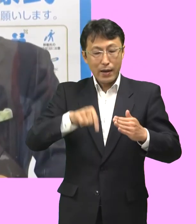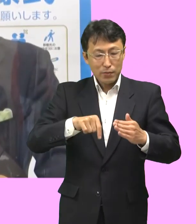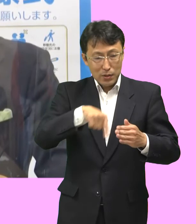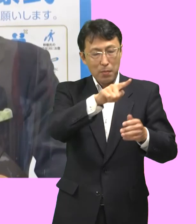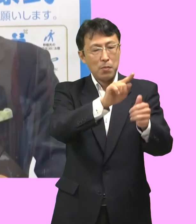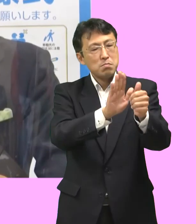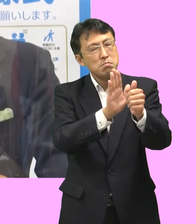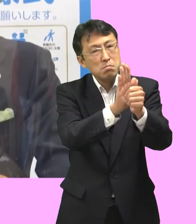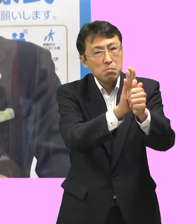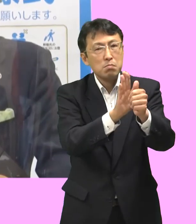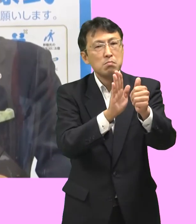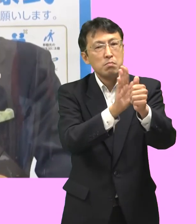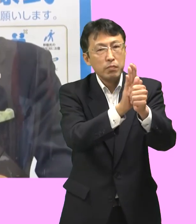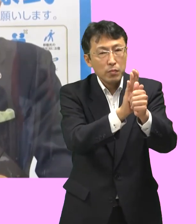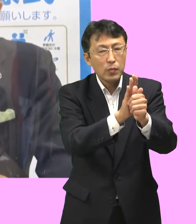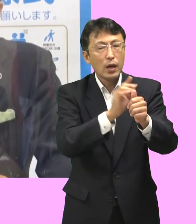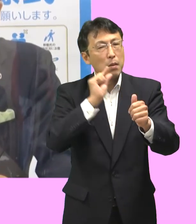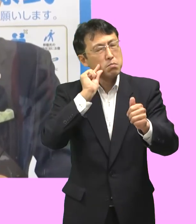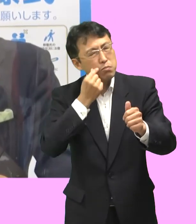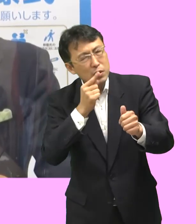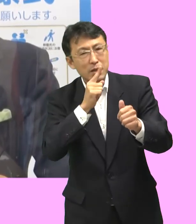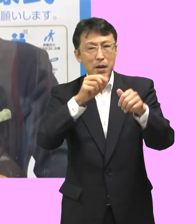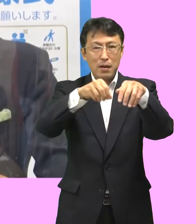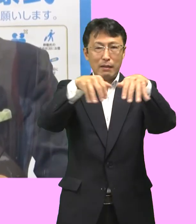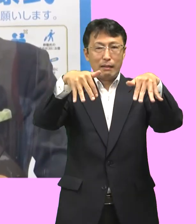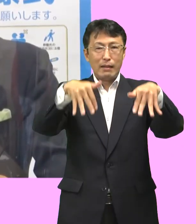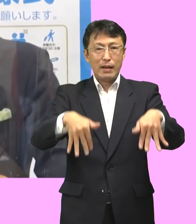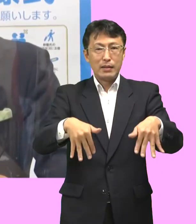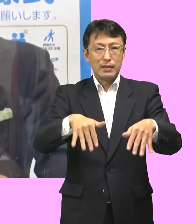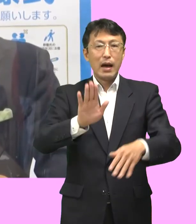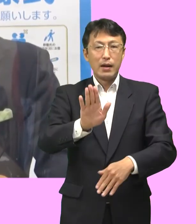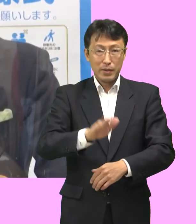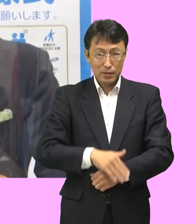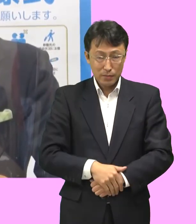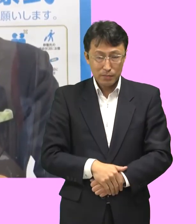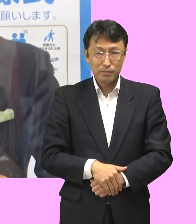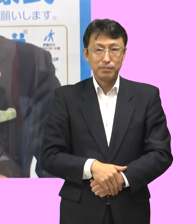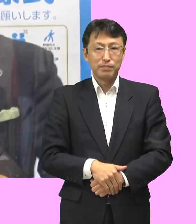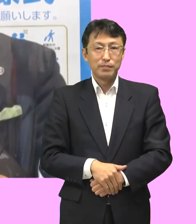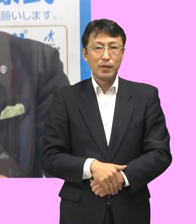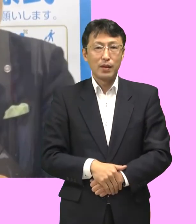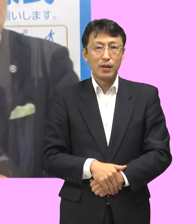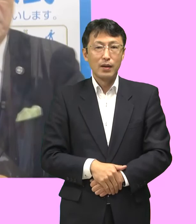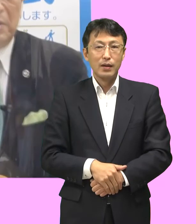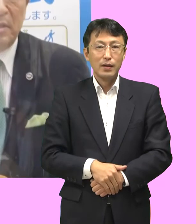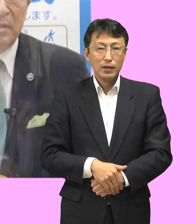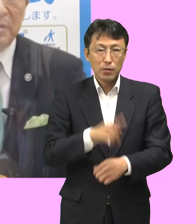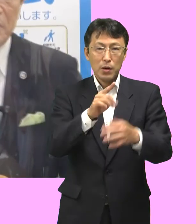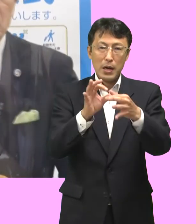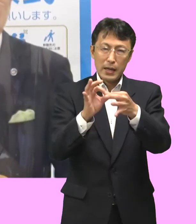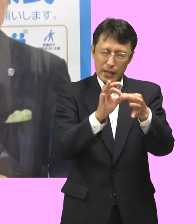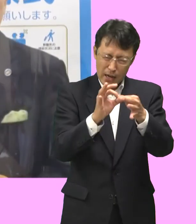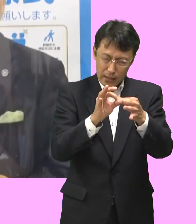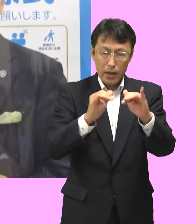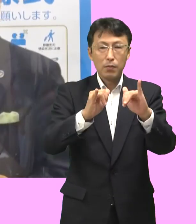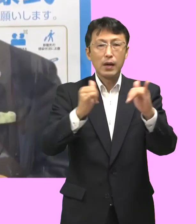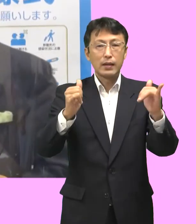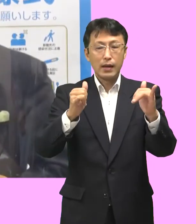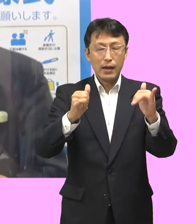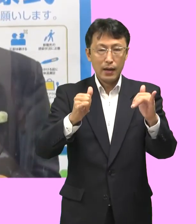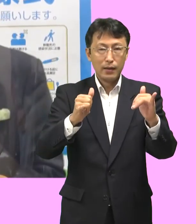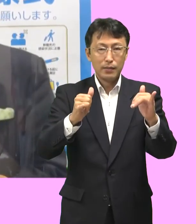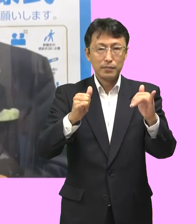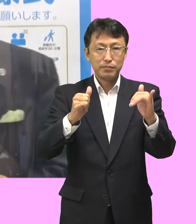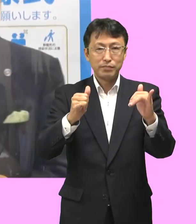実は体制になっておりますので、まあ、そういった部分も含めてですね、関係の方々から、幅広